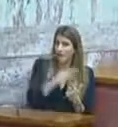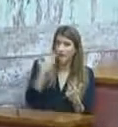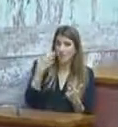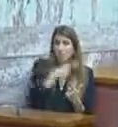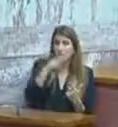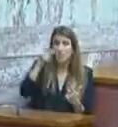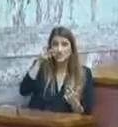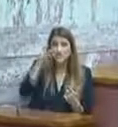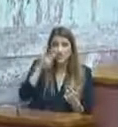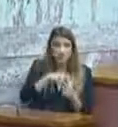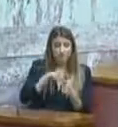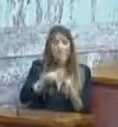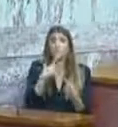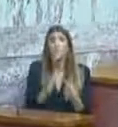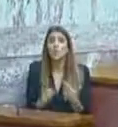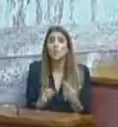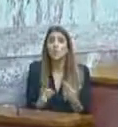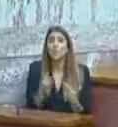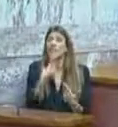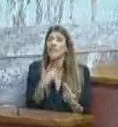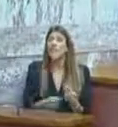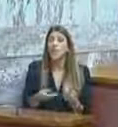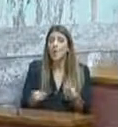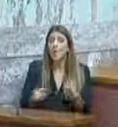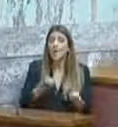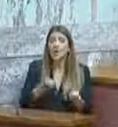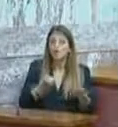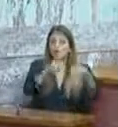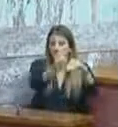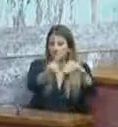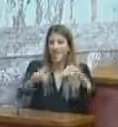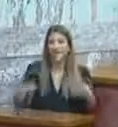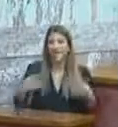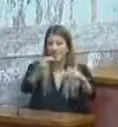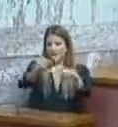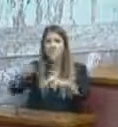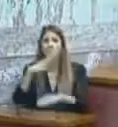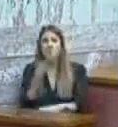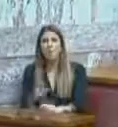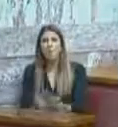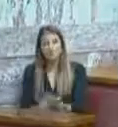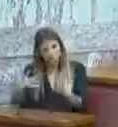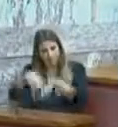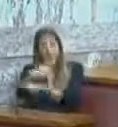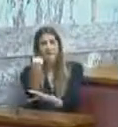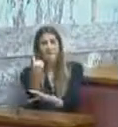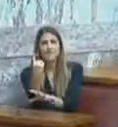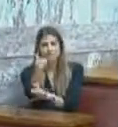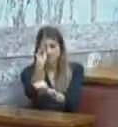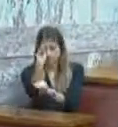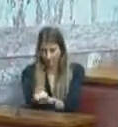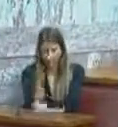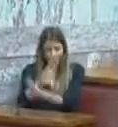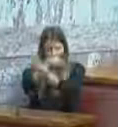Γιατί θέλουμε 10 κάλπες? Γιατί βλέπουμε ότι θέλουμε τα ονόματα και των 10 σε μία κάλπη? Σε κάθε κάλπη το όνομα του καθενός να περνάει αυτή η